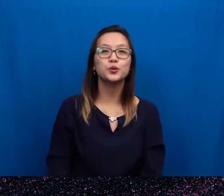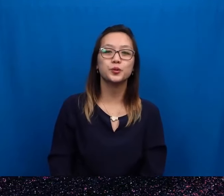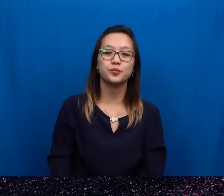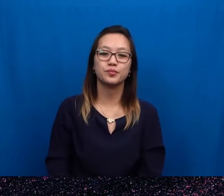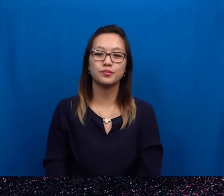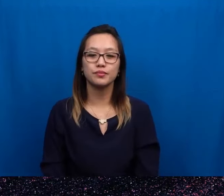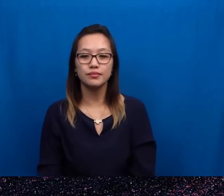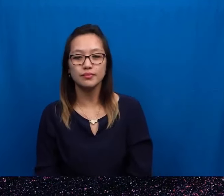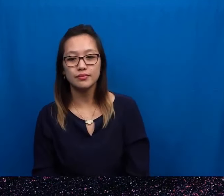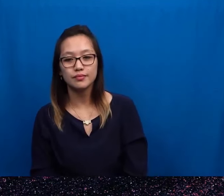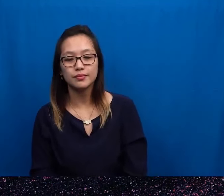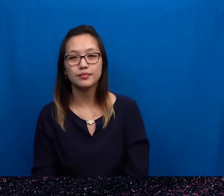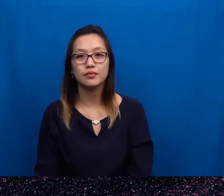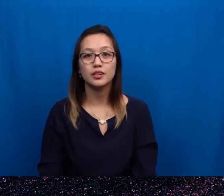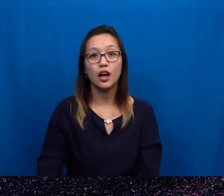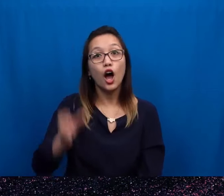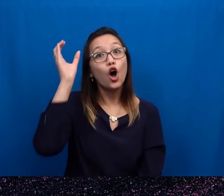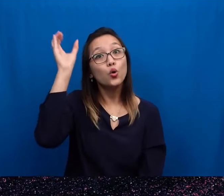selalu